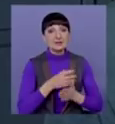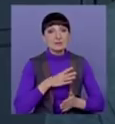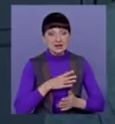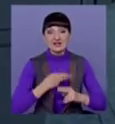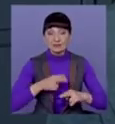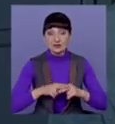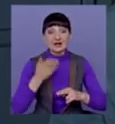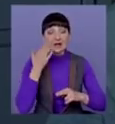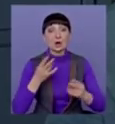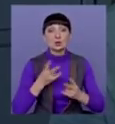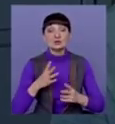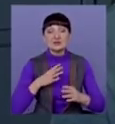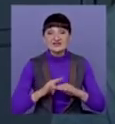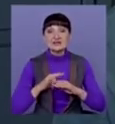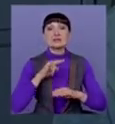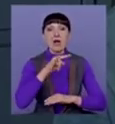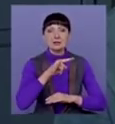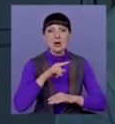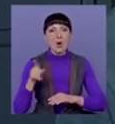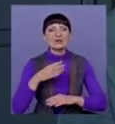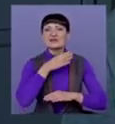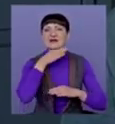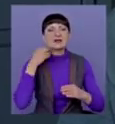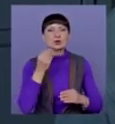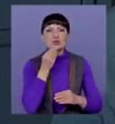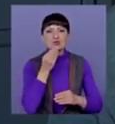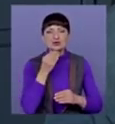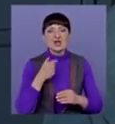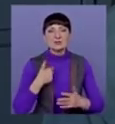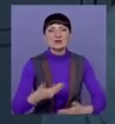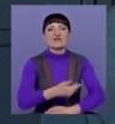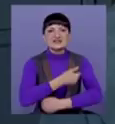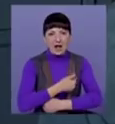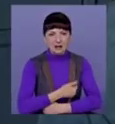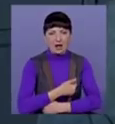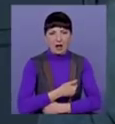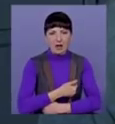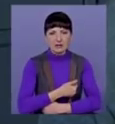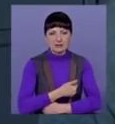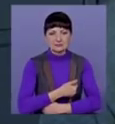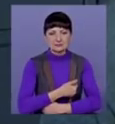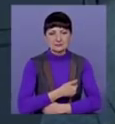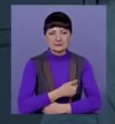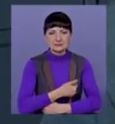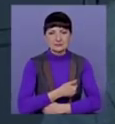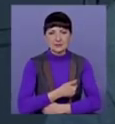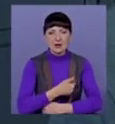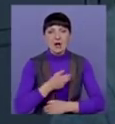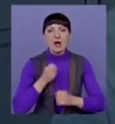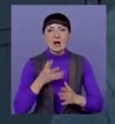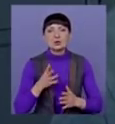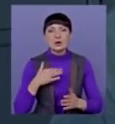тот момент, когда нужно было взлетать нам, он не захотел кормиться, и мы его взяли на колени. А как только